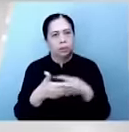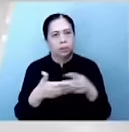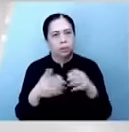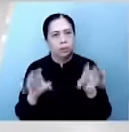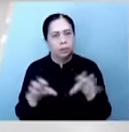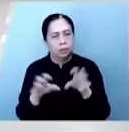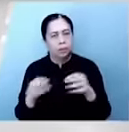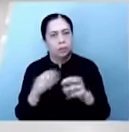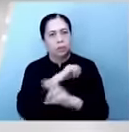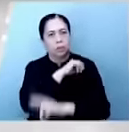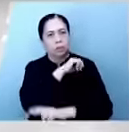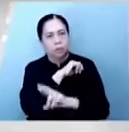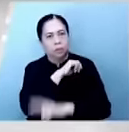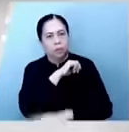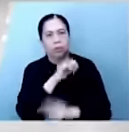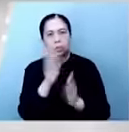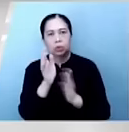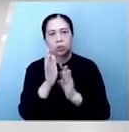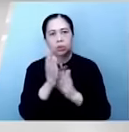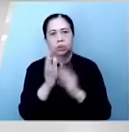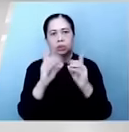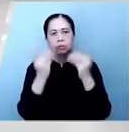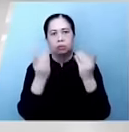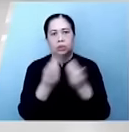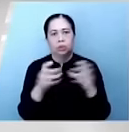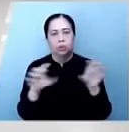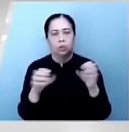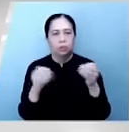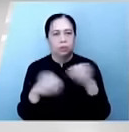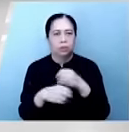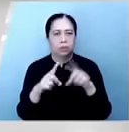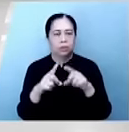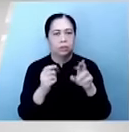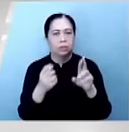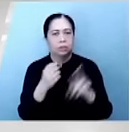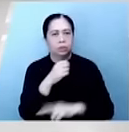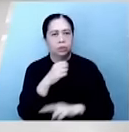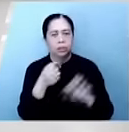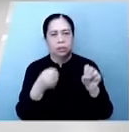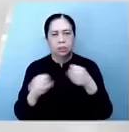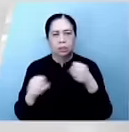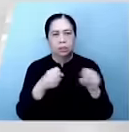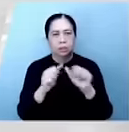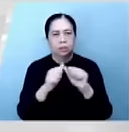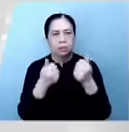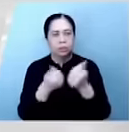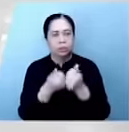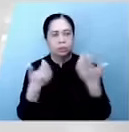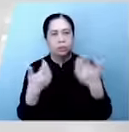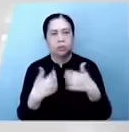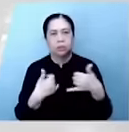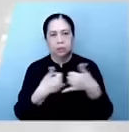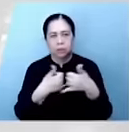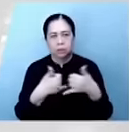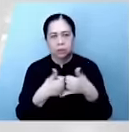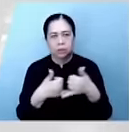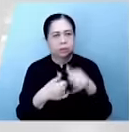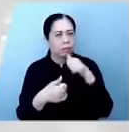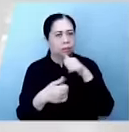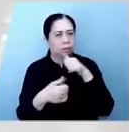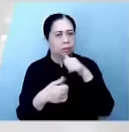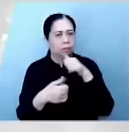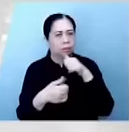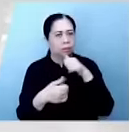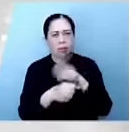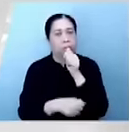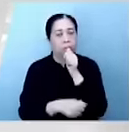Regional and Schools Division Offices, gaya ng Regional Athletic Association meets. Hindi sakop ng abiso ang mga pribadong paaralan, pero ayon